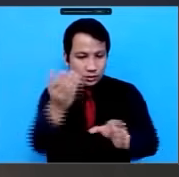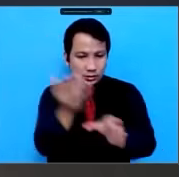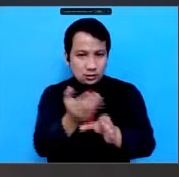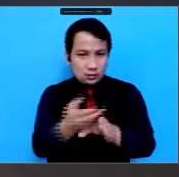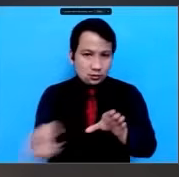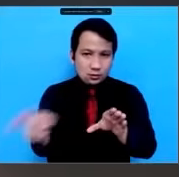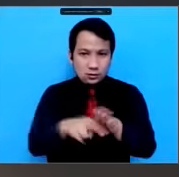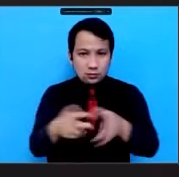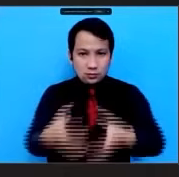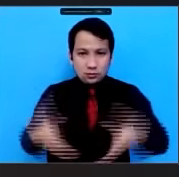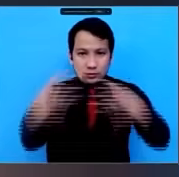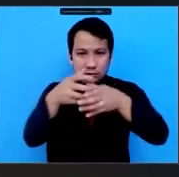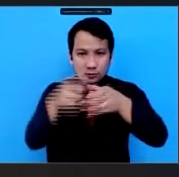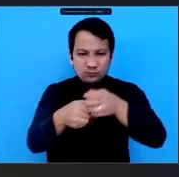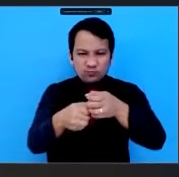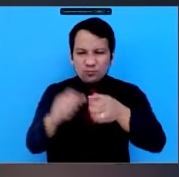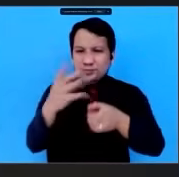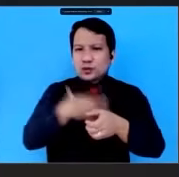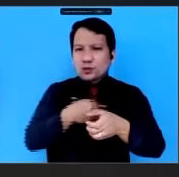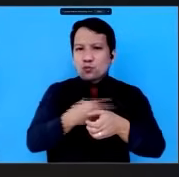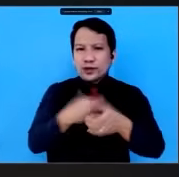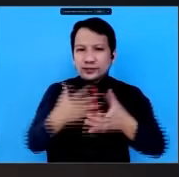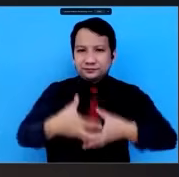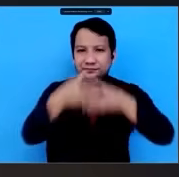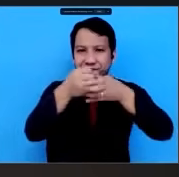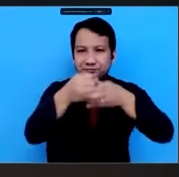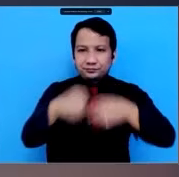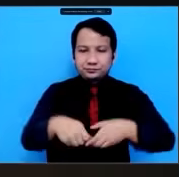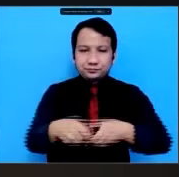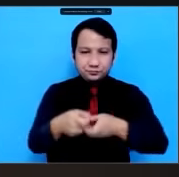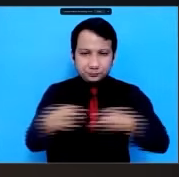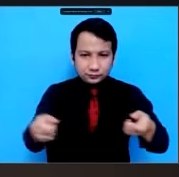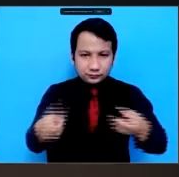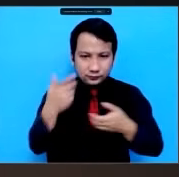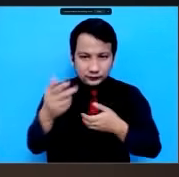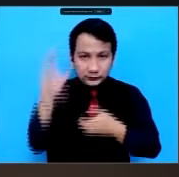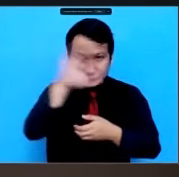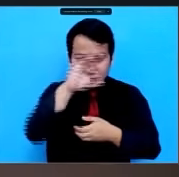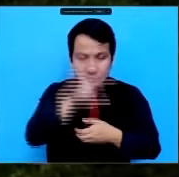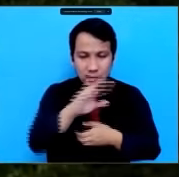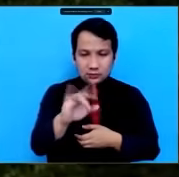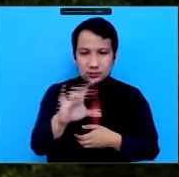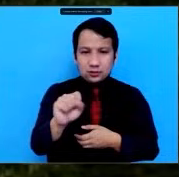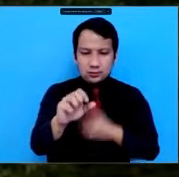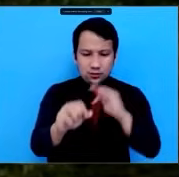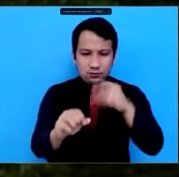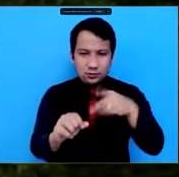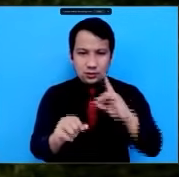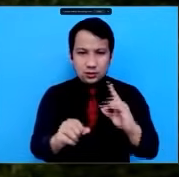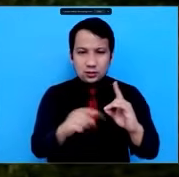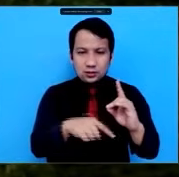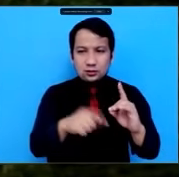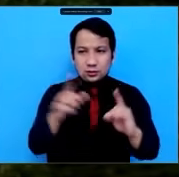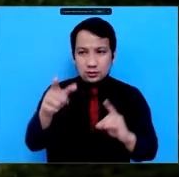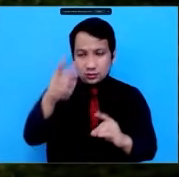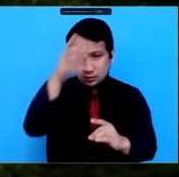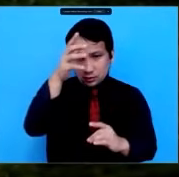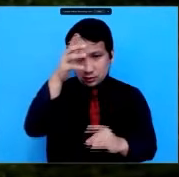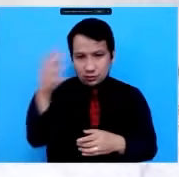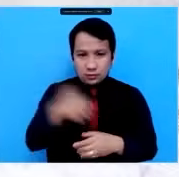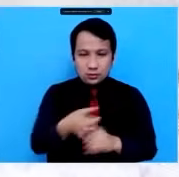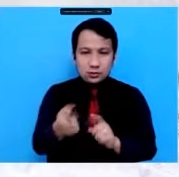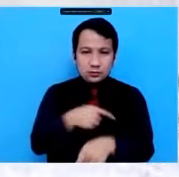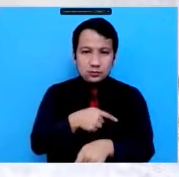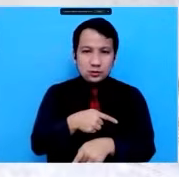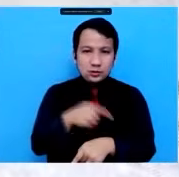kanilang natanggap mula sa Bacoor Police na mayroon sila doong natagpo ang bangkay sa isang bakanteng lote. Nakasakong mga chop-chop na